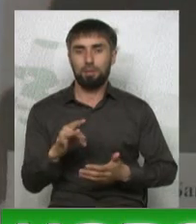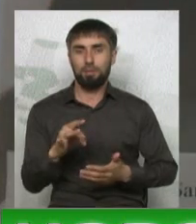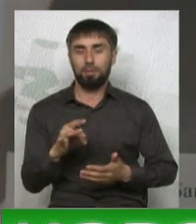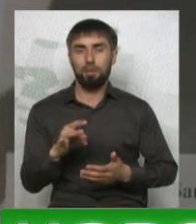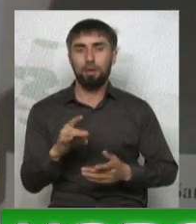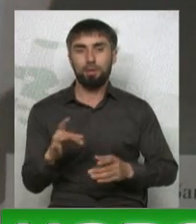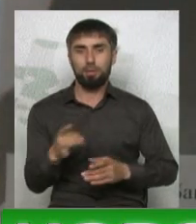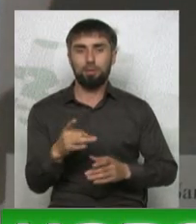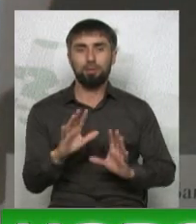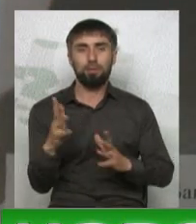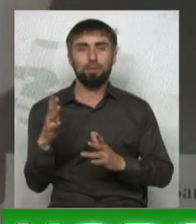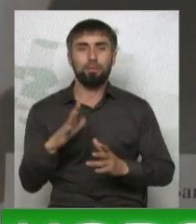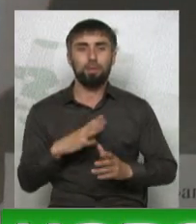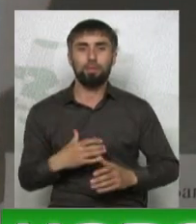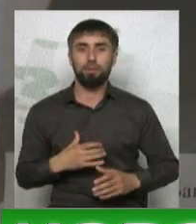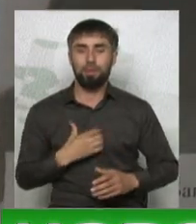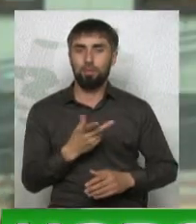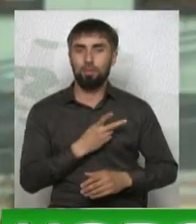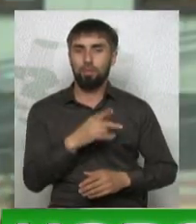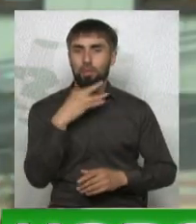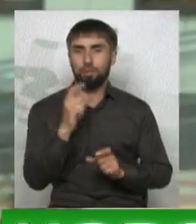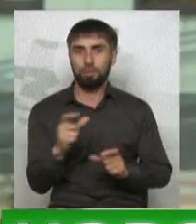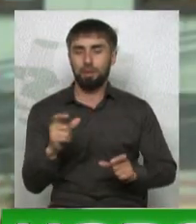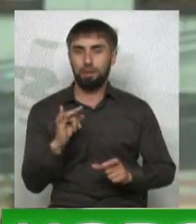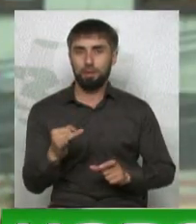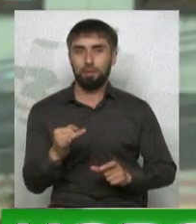результате тех страшных событий погибли около 100 человек,